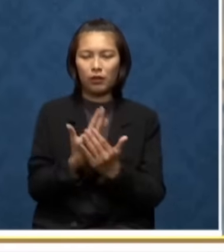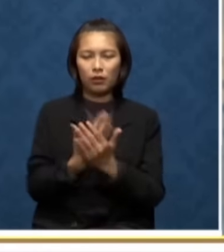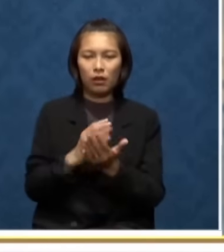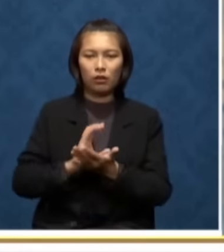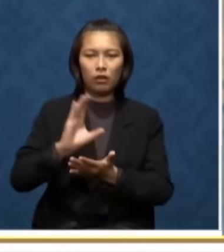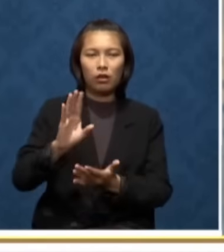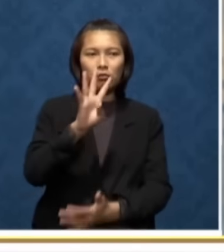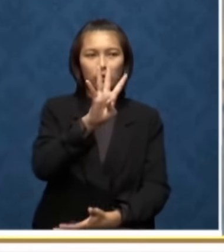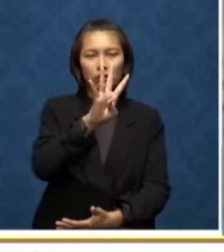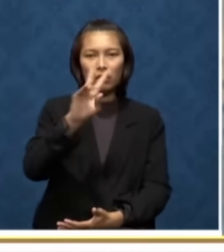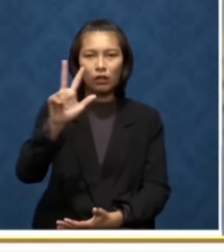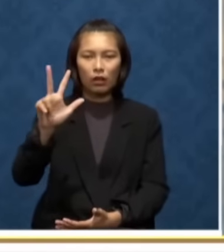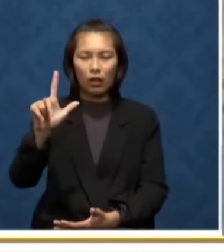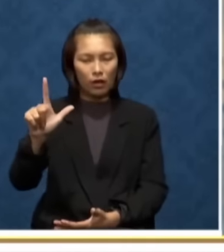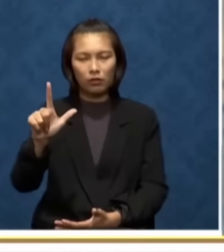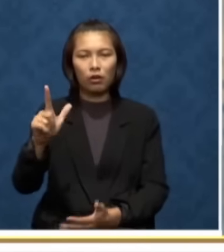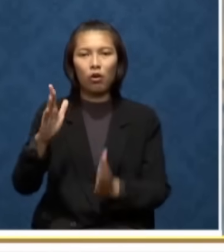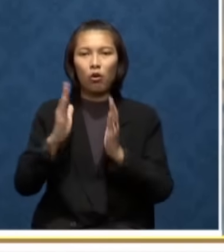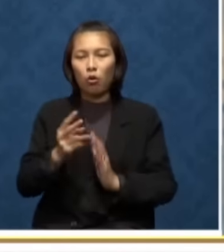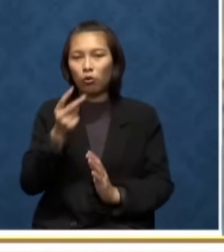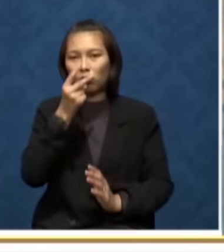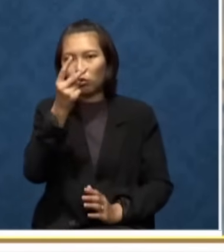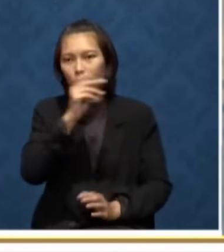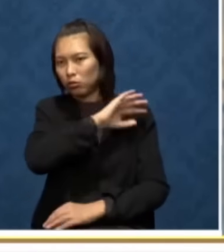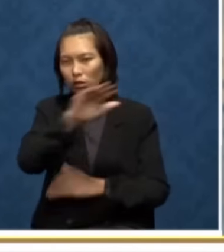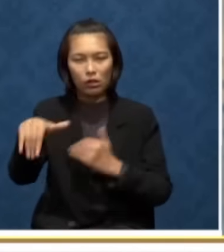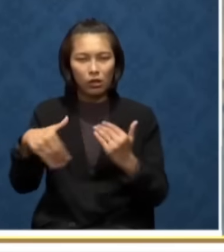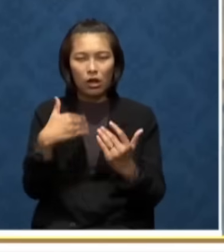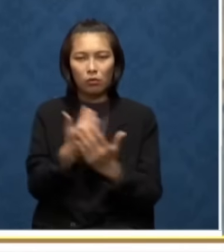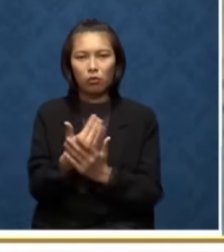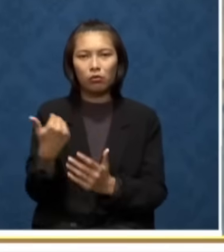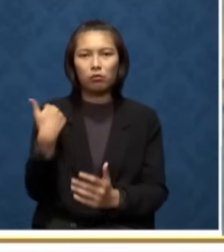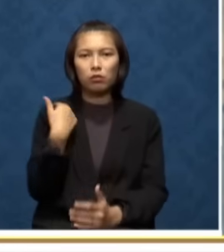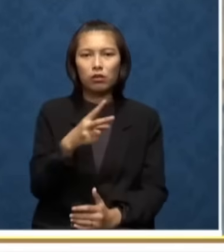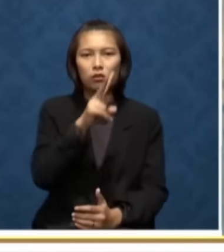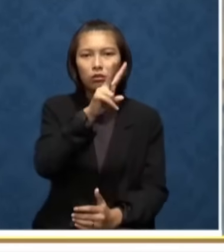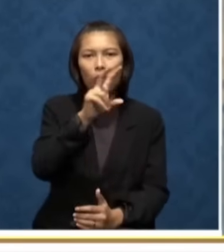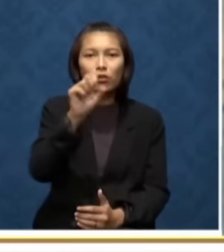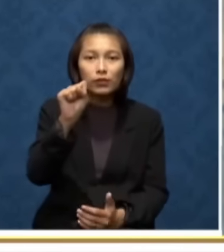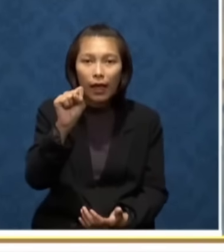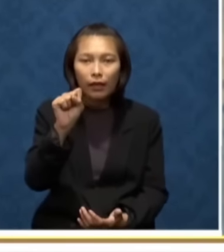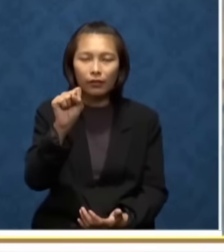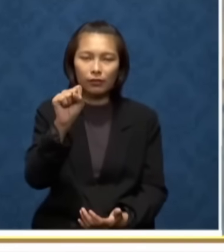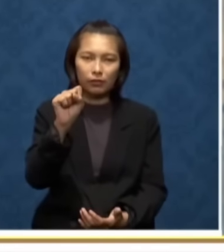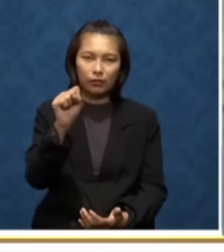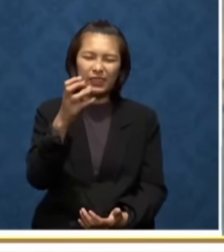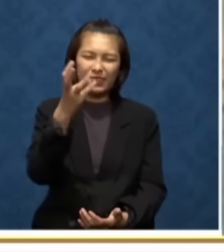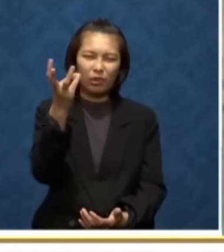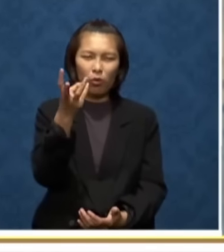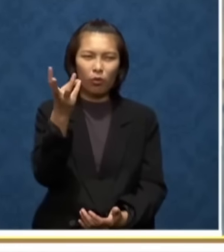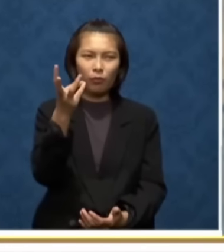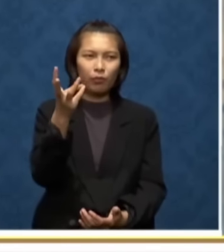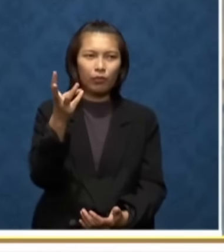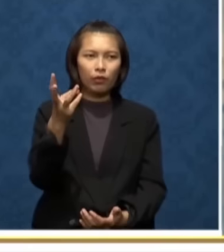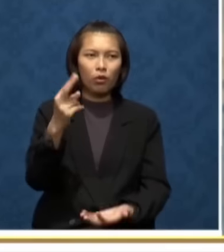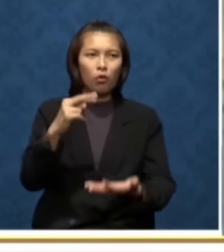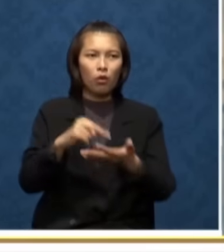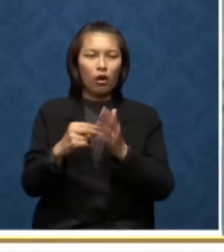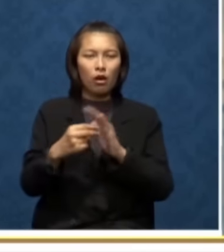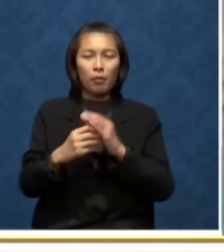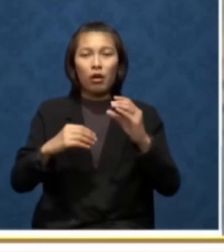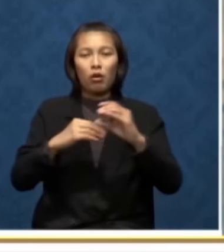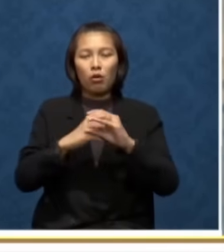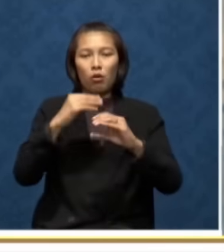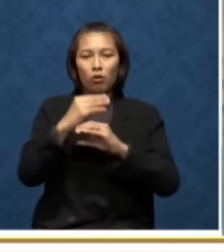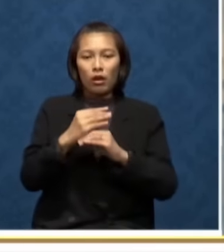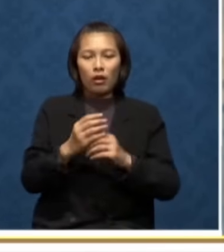มีผู้ชมรวมกันนะคะทุก ep200,000ยอดวิวเท่านั้นโครงการผลิตครูดี